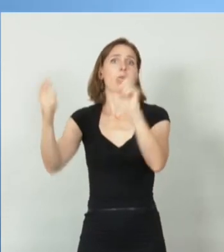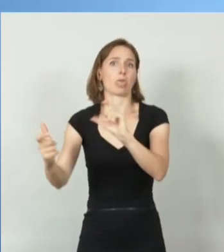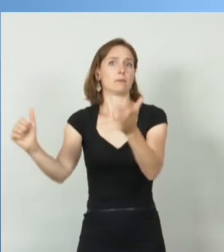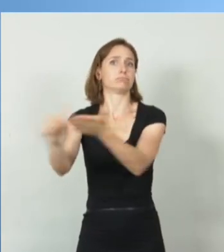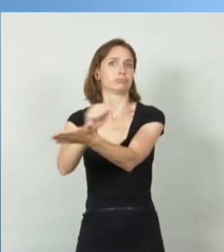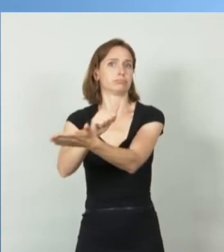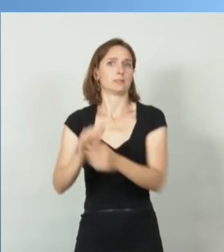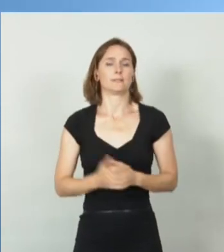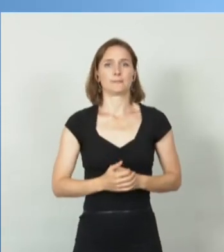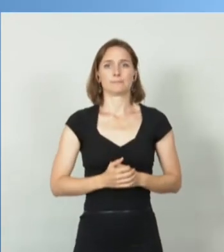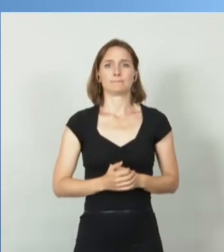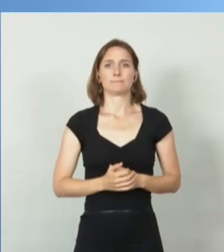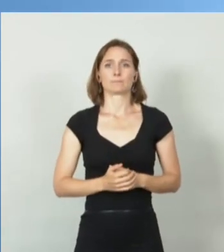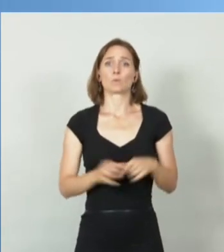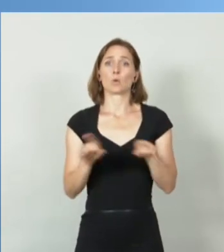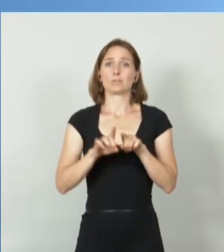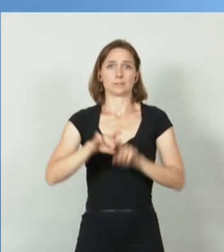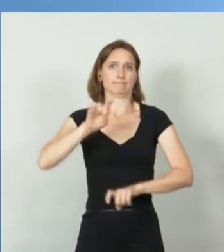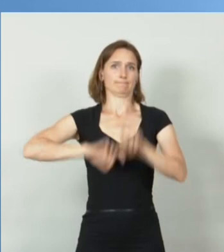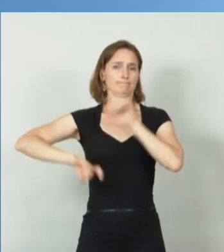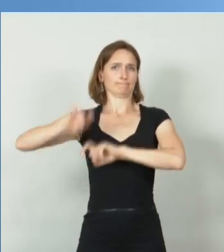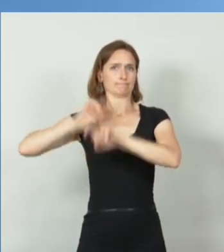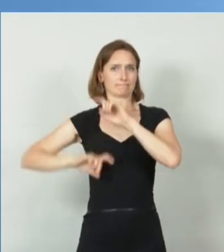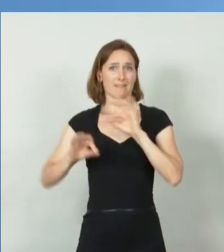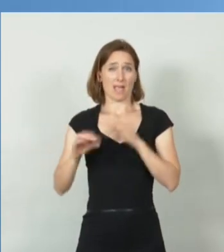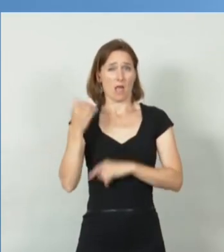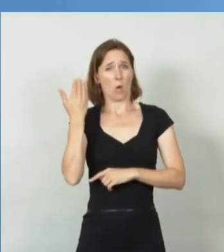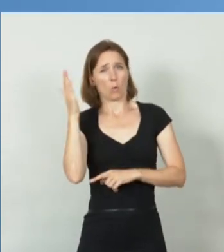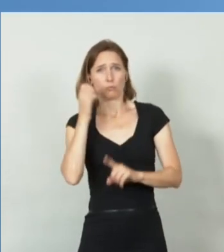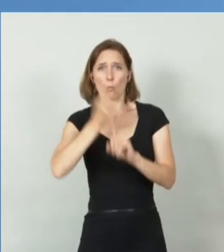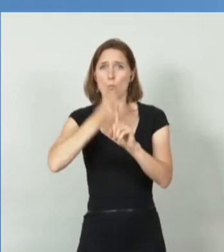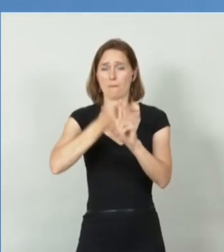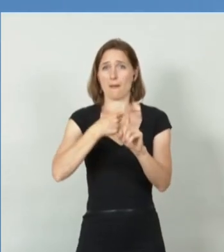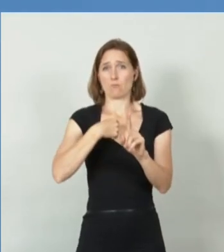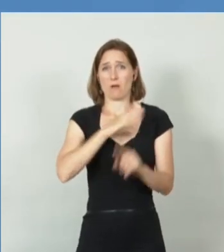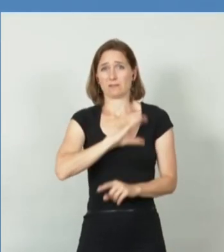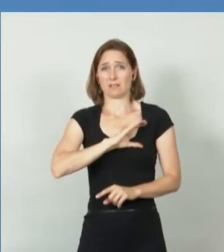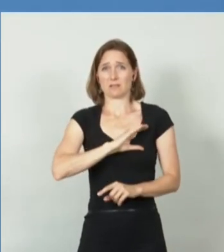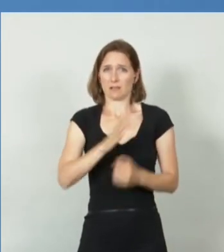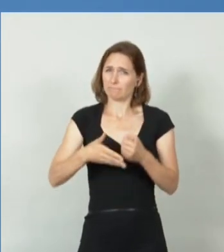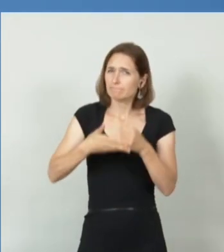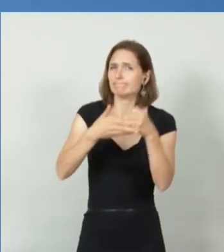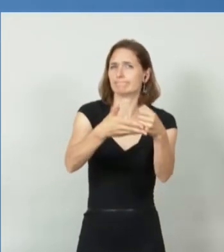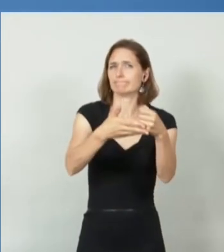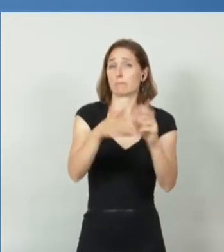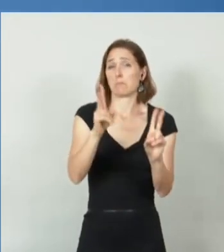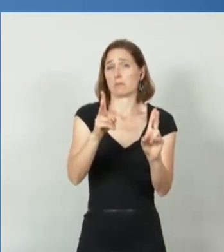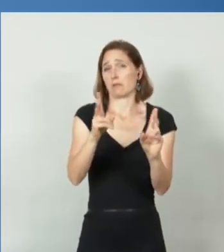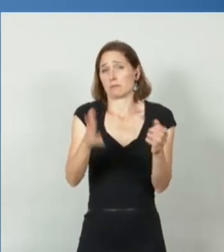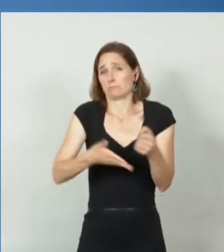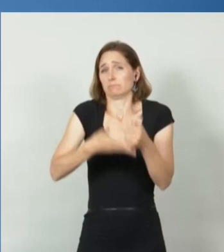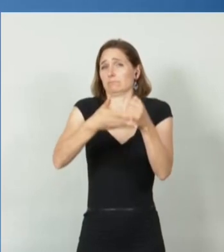je voudrais aussi revenir sur d'autres combats que j'ai essayé de porter peut-être mal porté